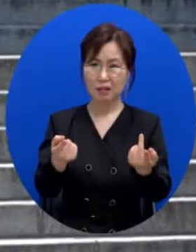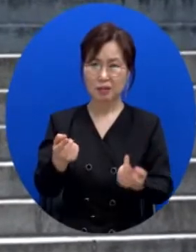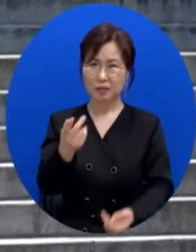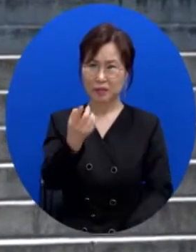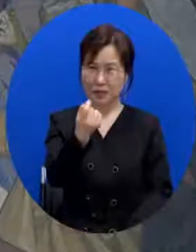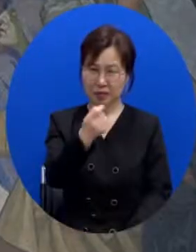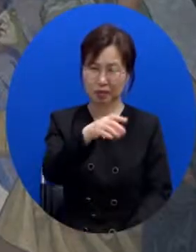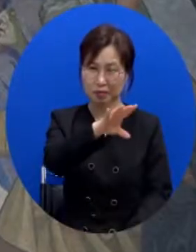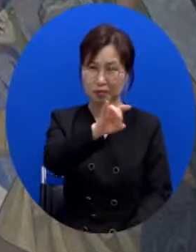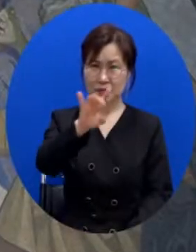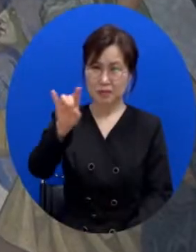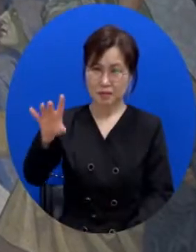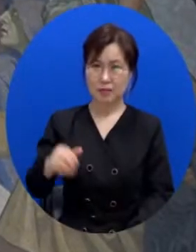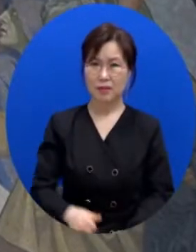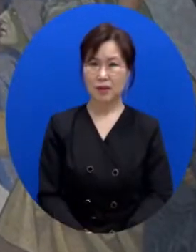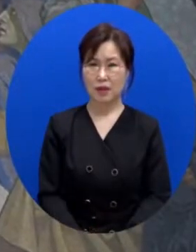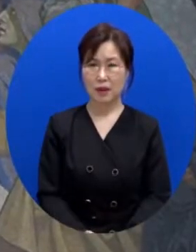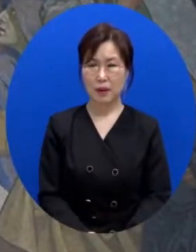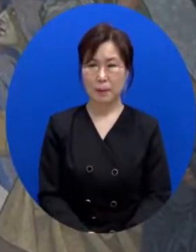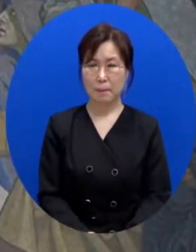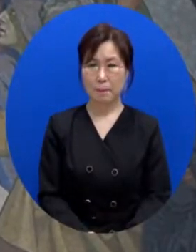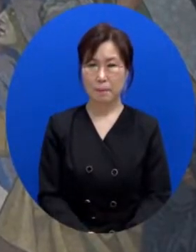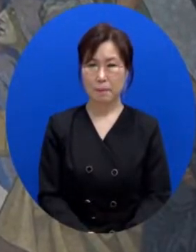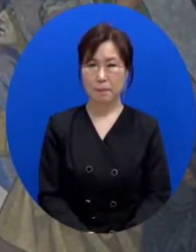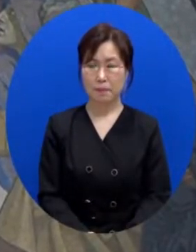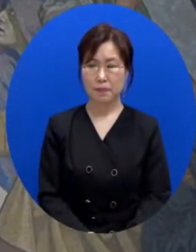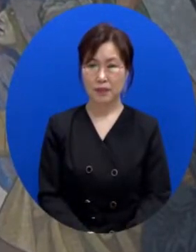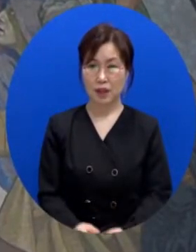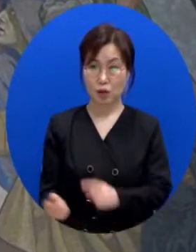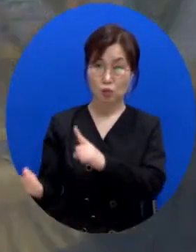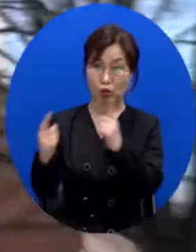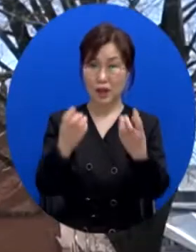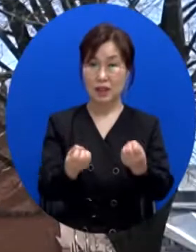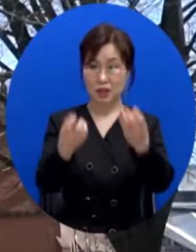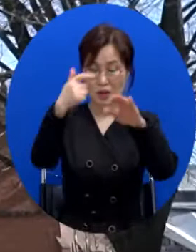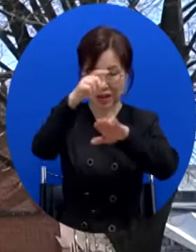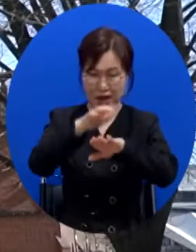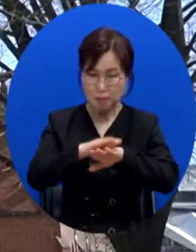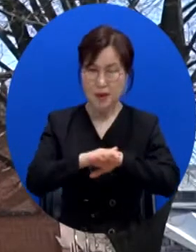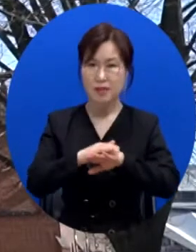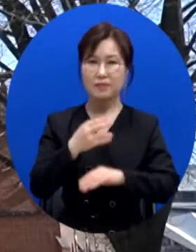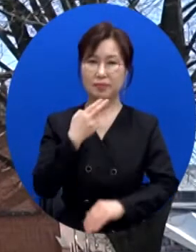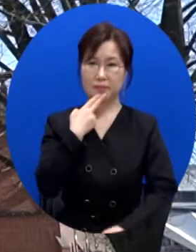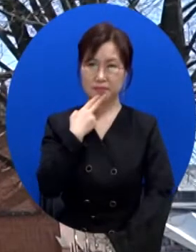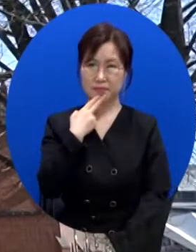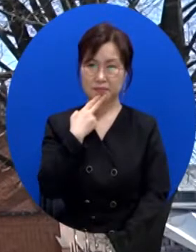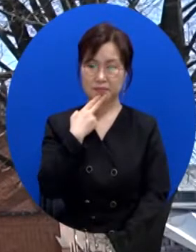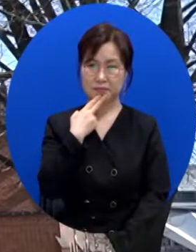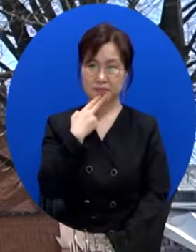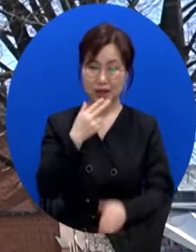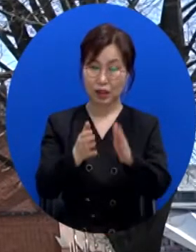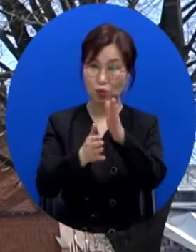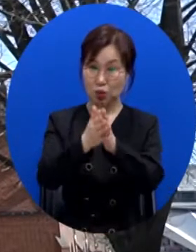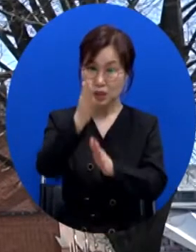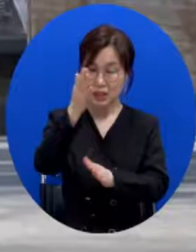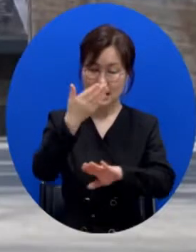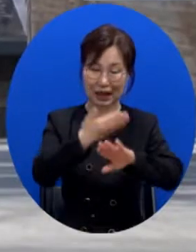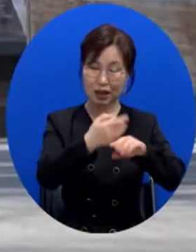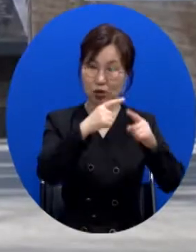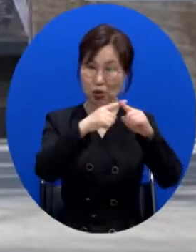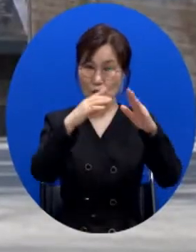뿐입니다. 이날 부활절 현장 예배는 진행되지 않았습니다. 베를린 시내 중심에 위치한 또 다른